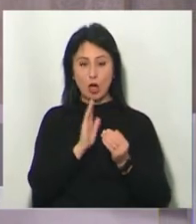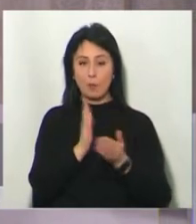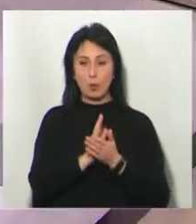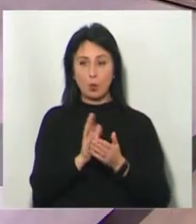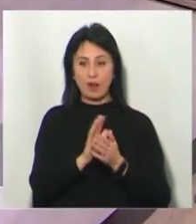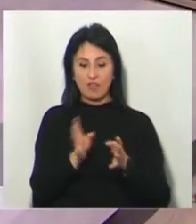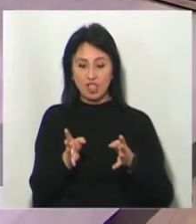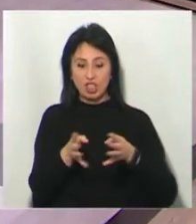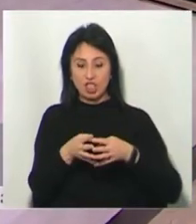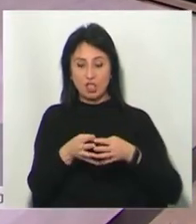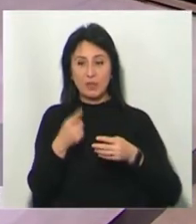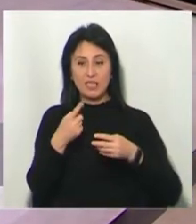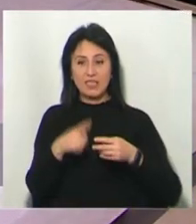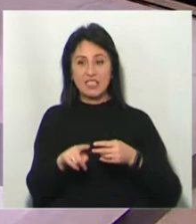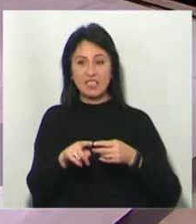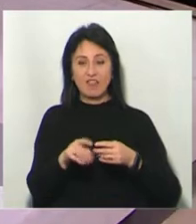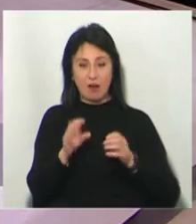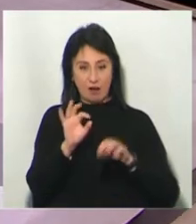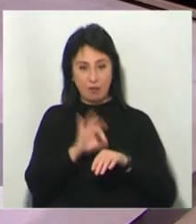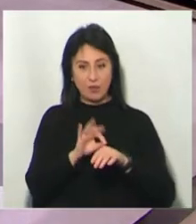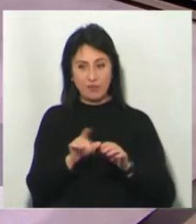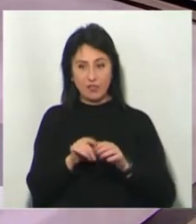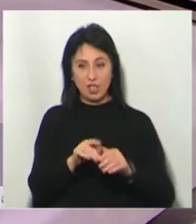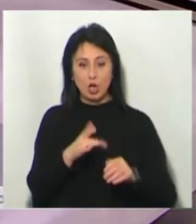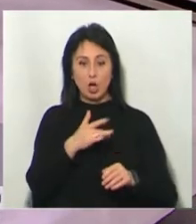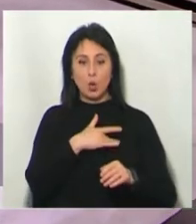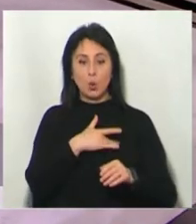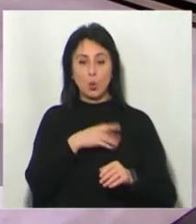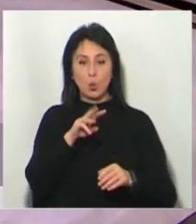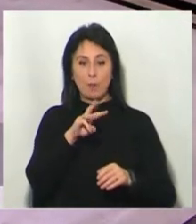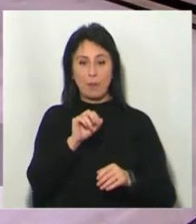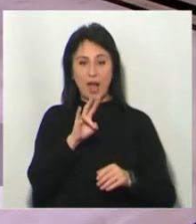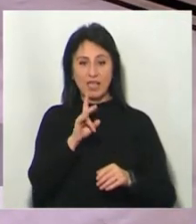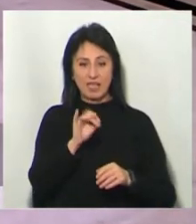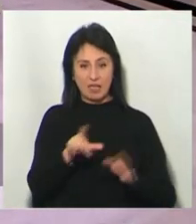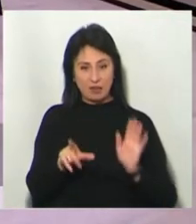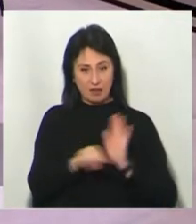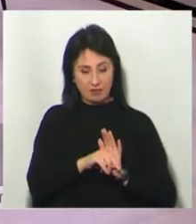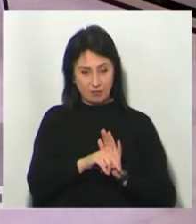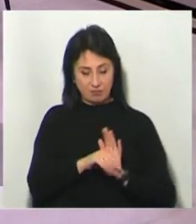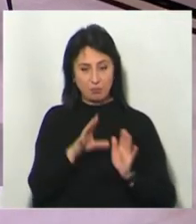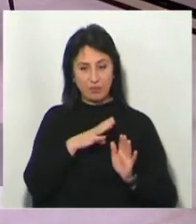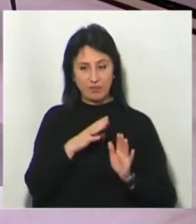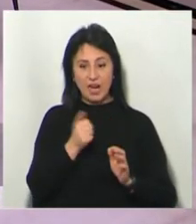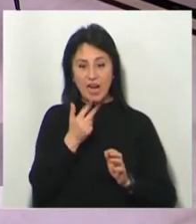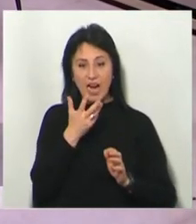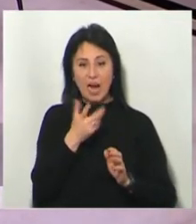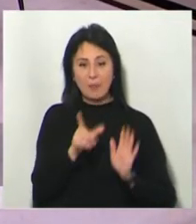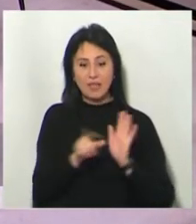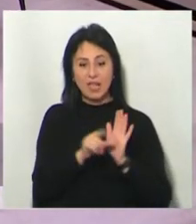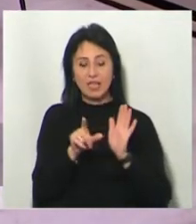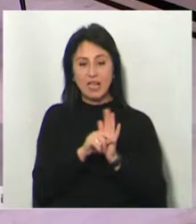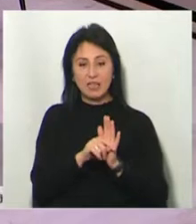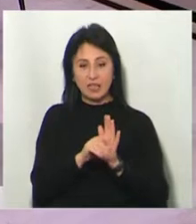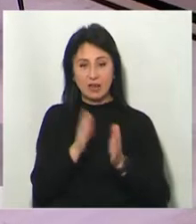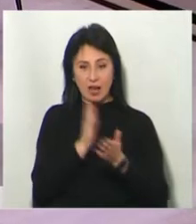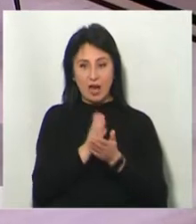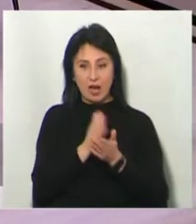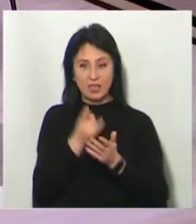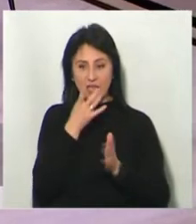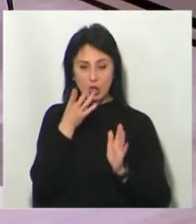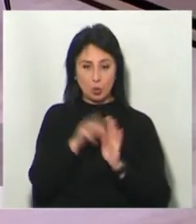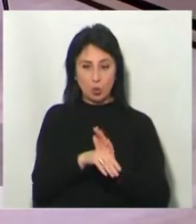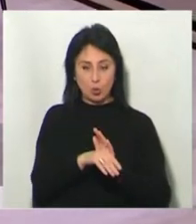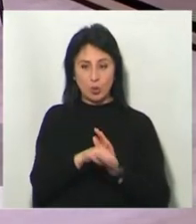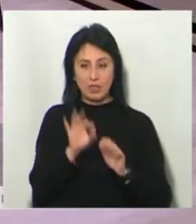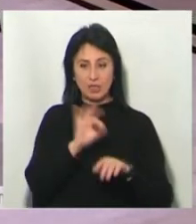და შეხამებული იყოს სხვა მანკებთან, მაგალითად გულის თანდაყოლილ მანკთან, ანუ ბავშვს რამდენიმე თანდაყოლილი ხარვეზი ჰქონდეს